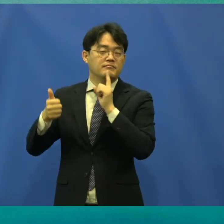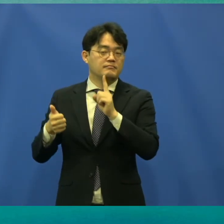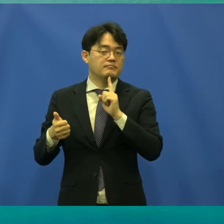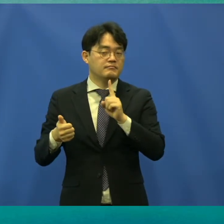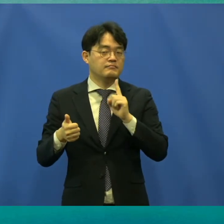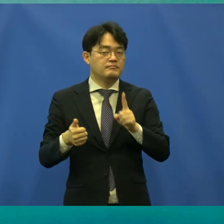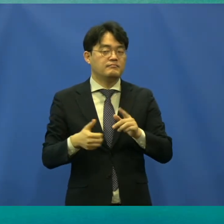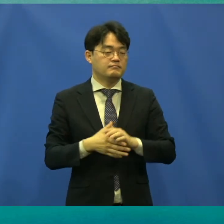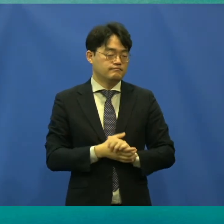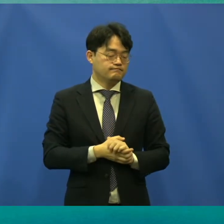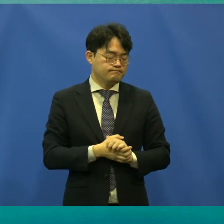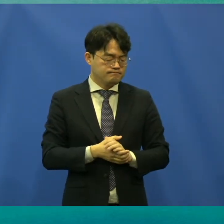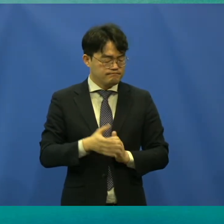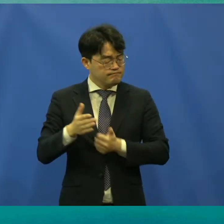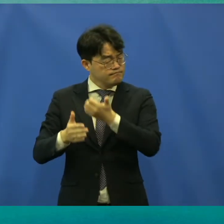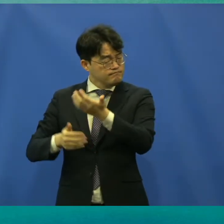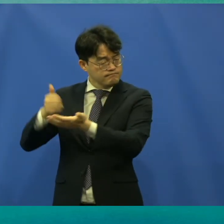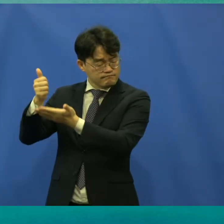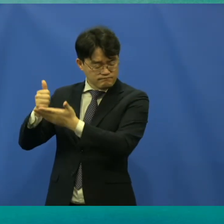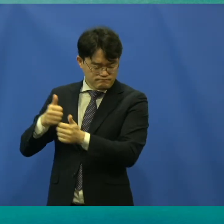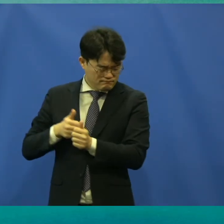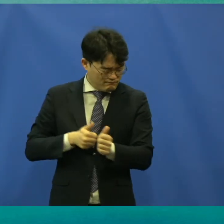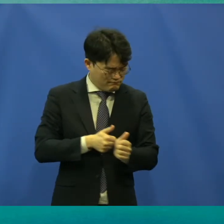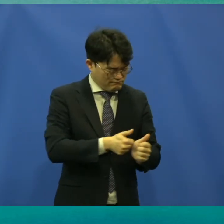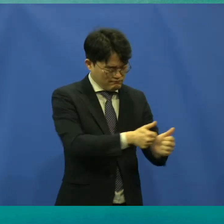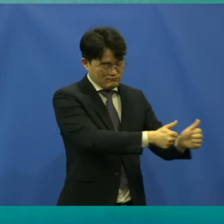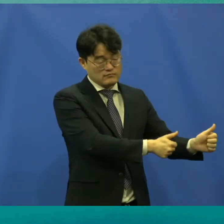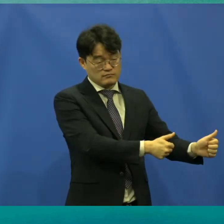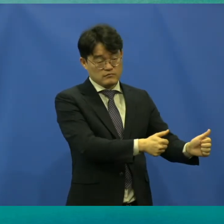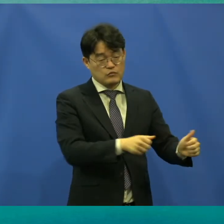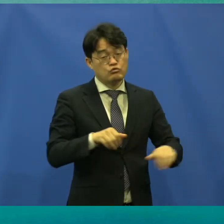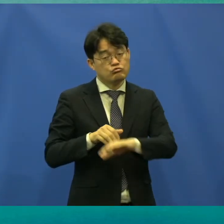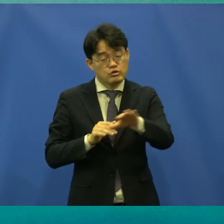우리는 이제 하나님이 추격하시는 하나님이 좀 귀찮게